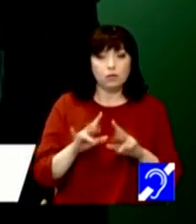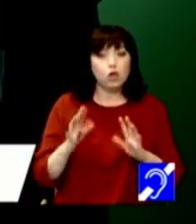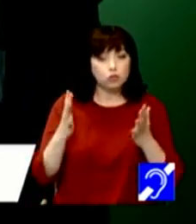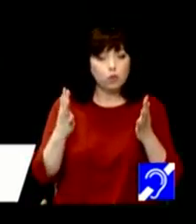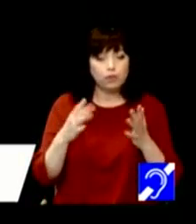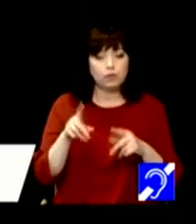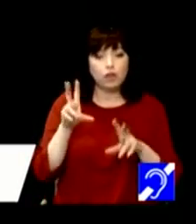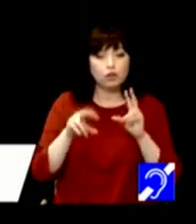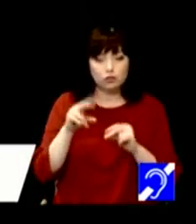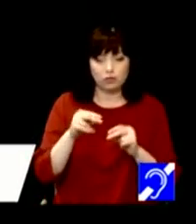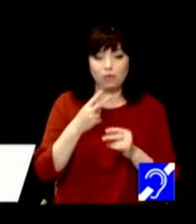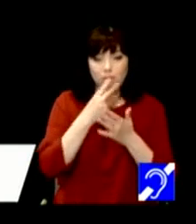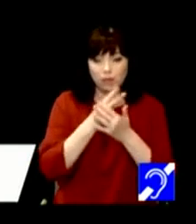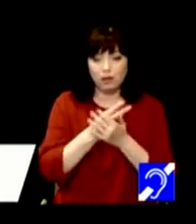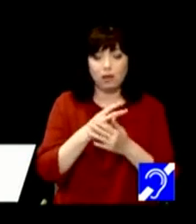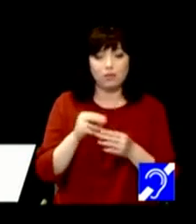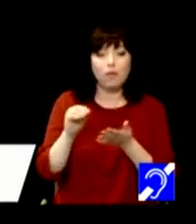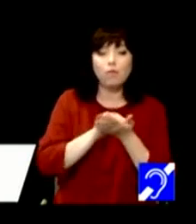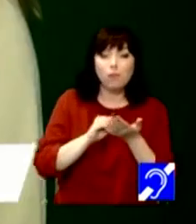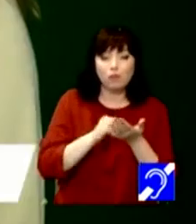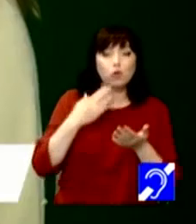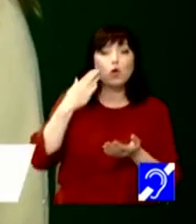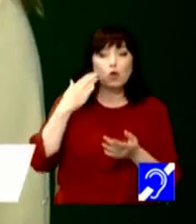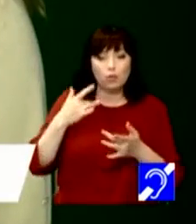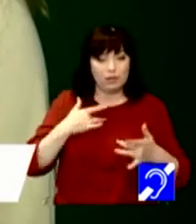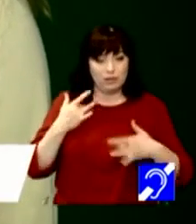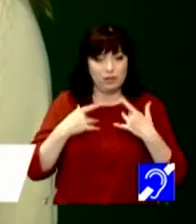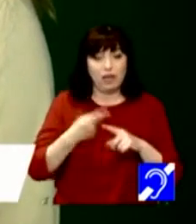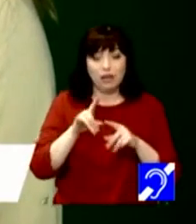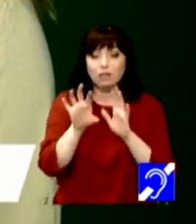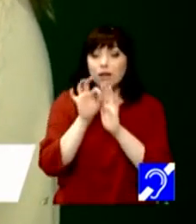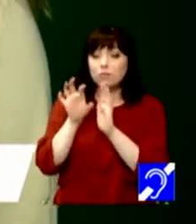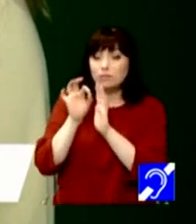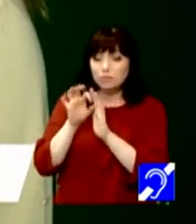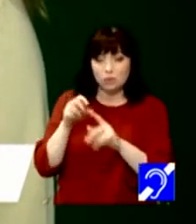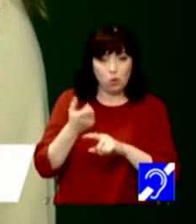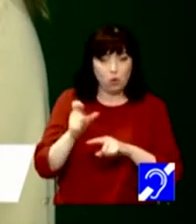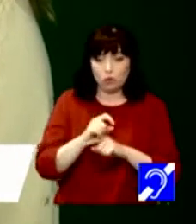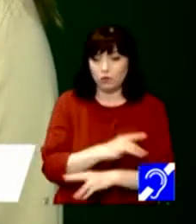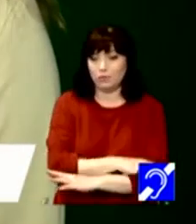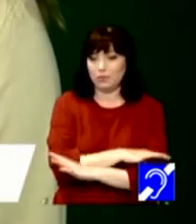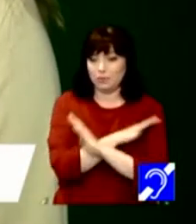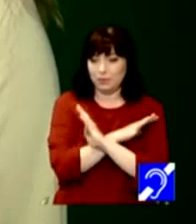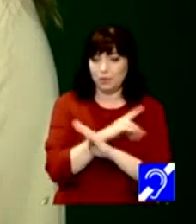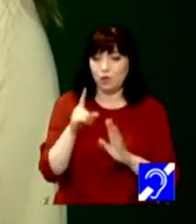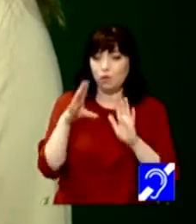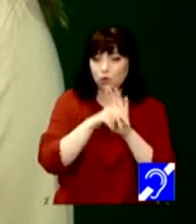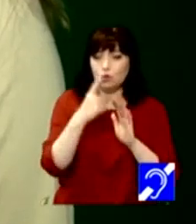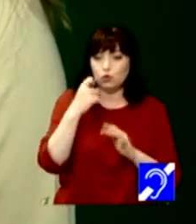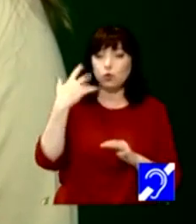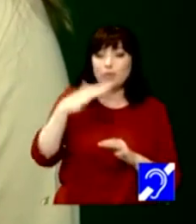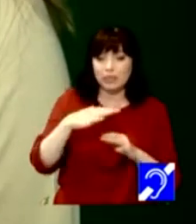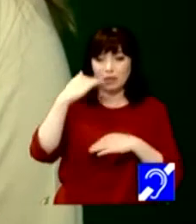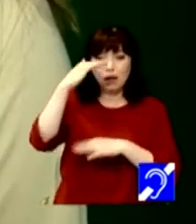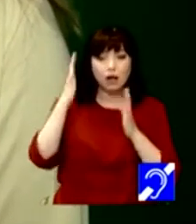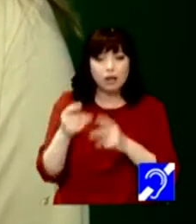și retrospectiva Teodor Aman, primul artist român modern. Selecția, spunem noi că este senzațională, cuprinde 150 de